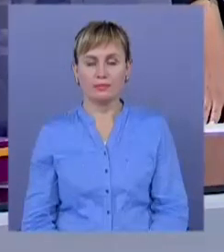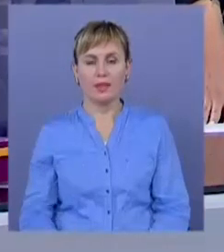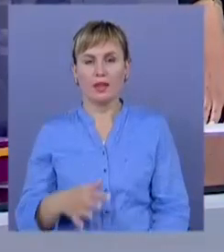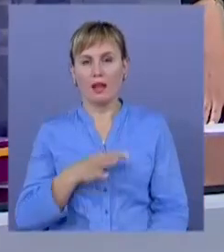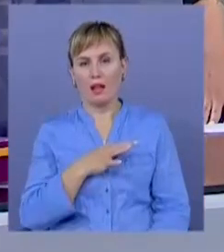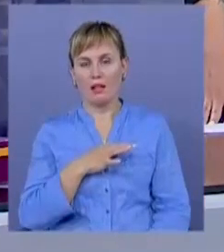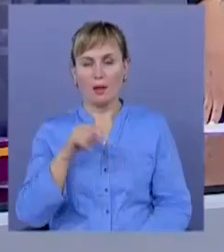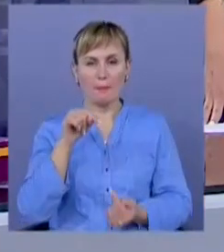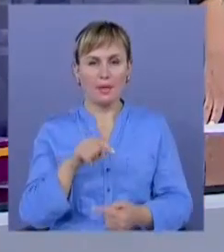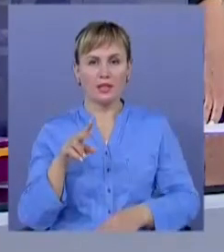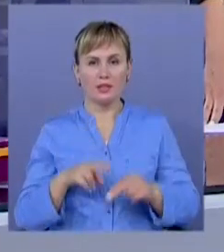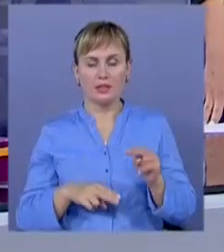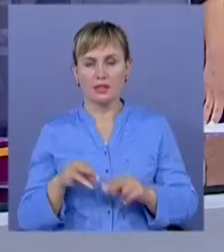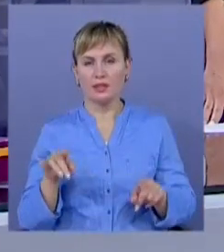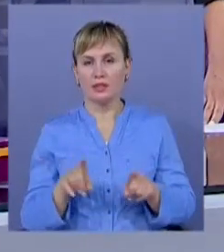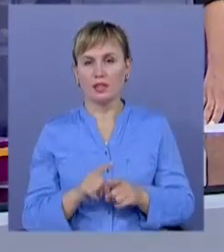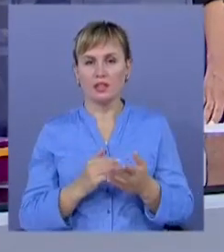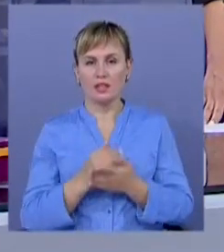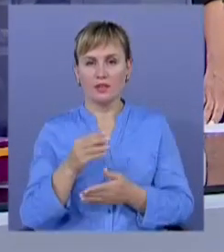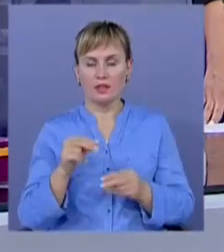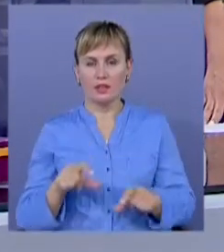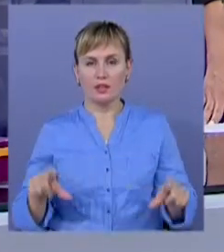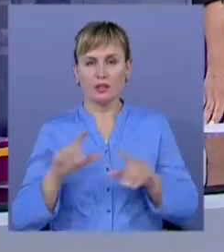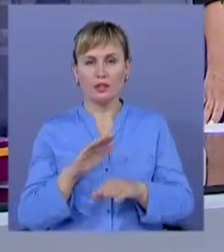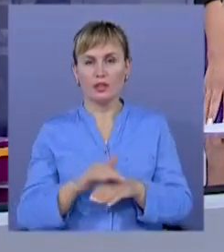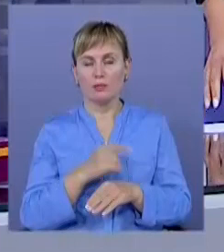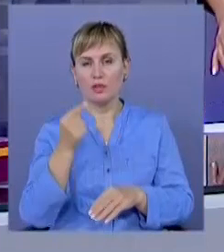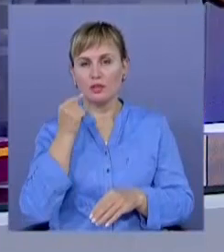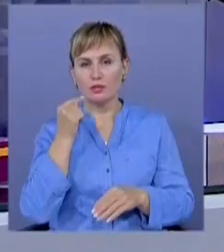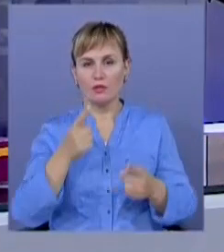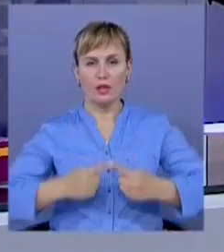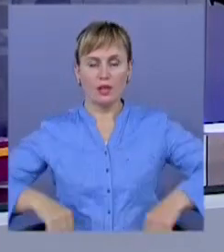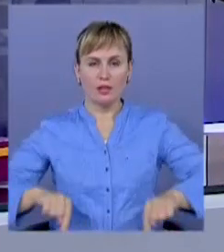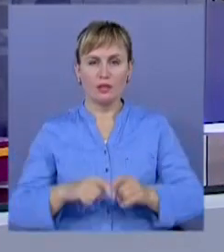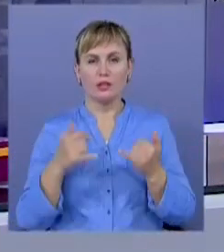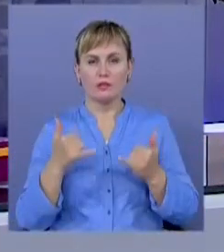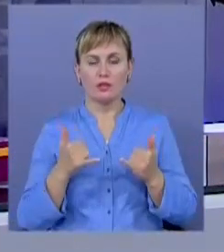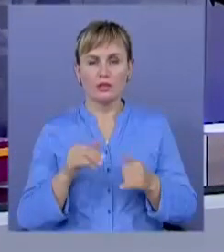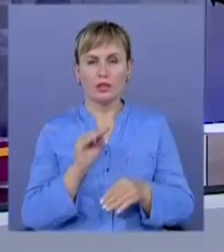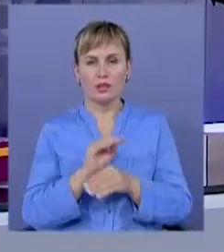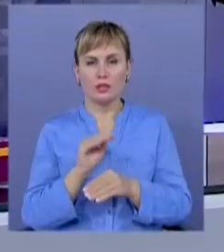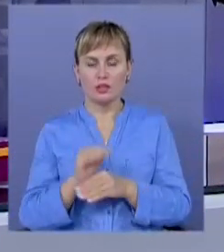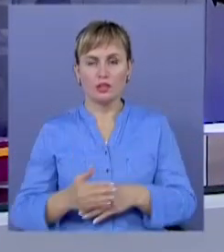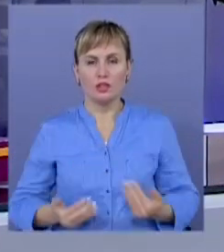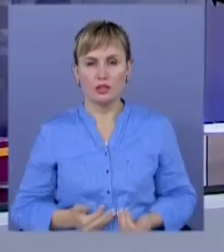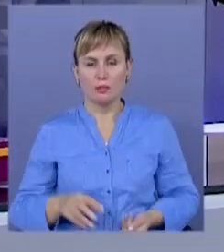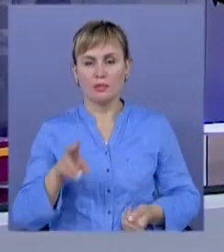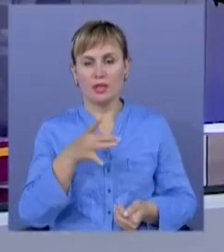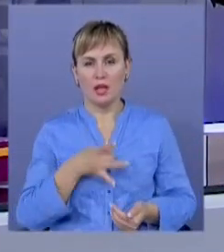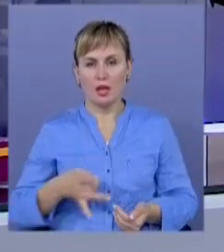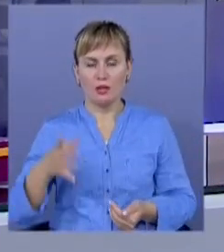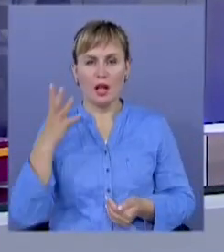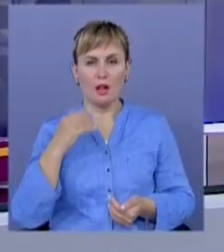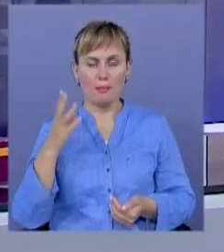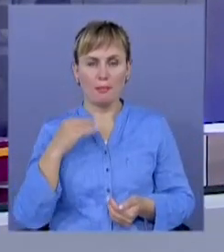Халатный подход к строительству, а также завышенные тарифы. Недобросовестных подрядчиков и монополистов сегодня раскритиковали жители Бостандыкского района